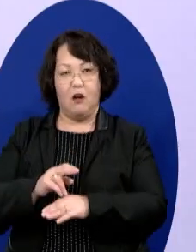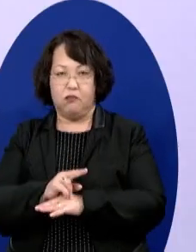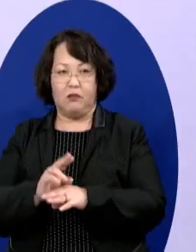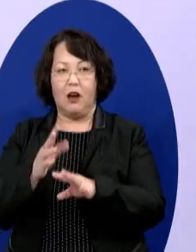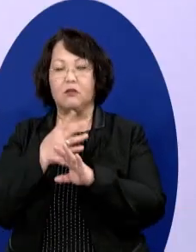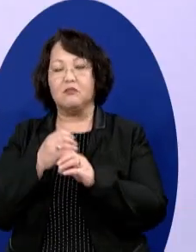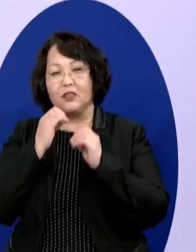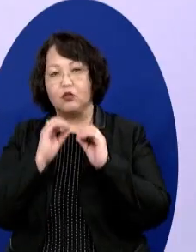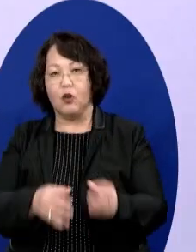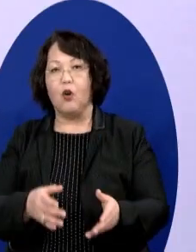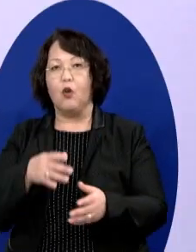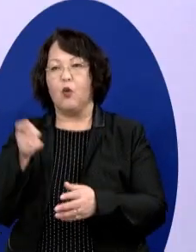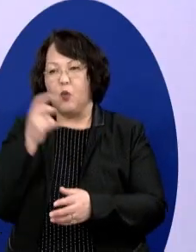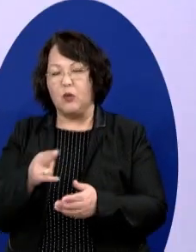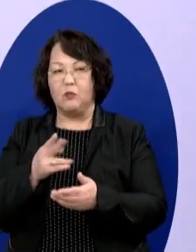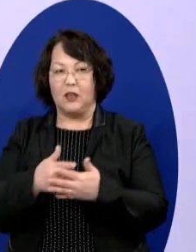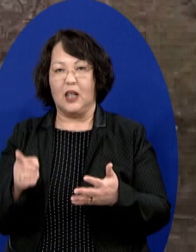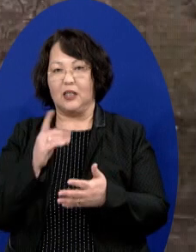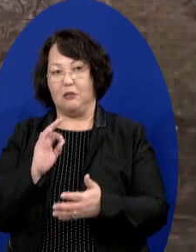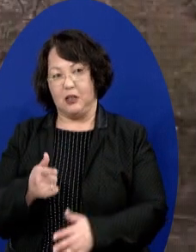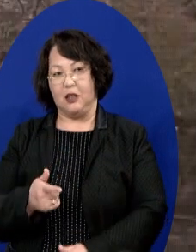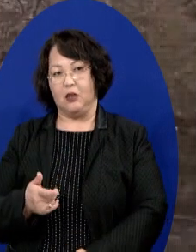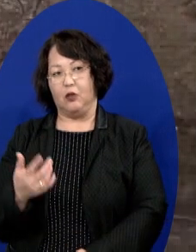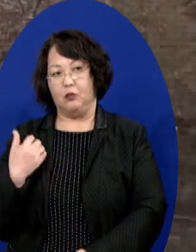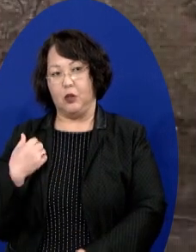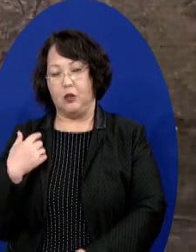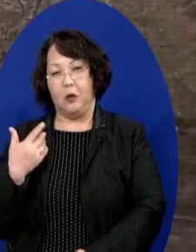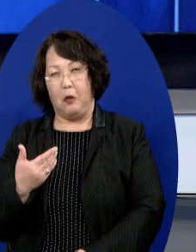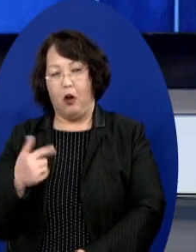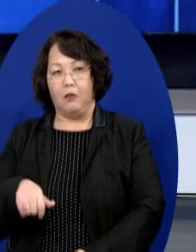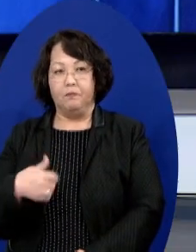зорилгоор Украинд хүнд зэвсэг илгээхээс зайлс хийж байсан юм а.